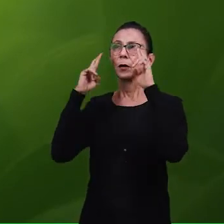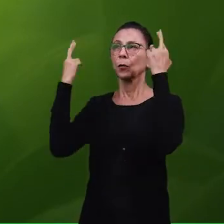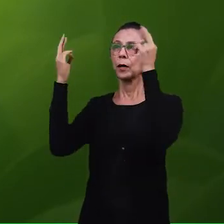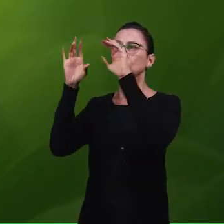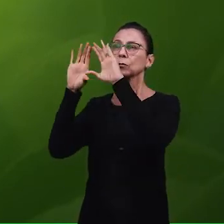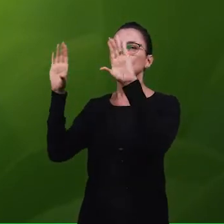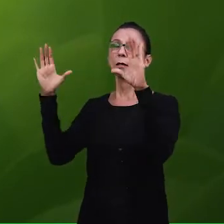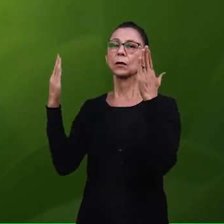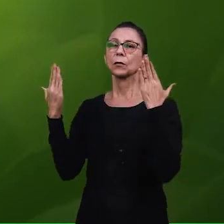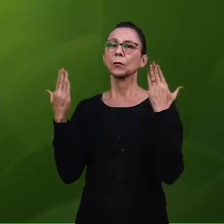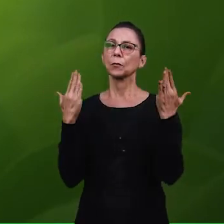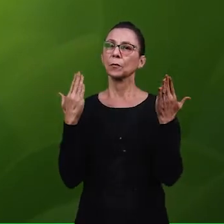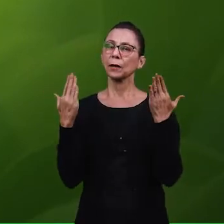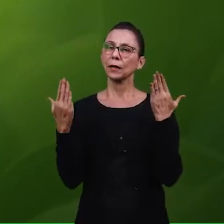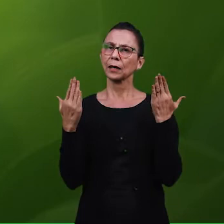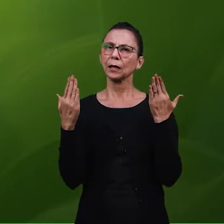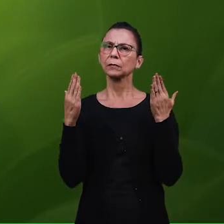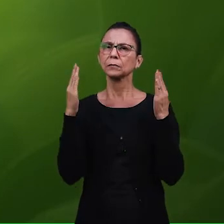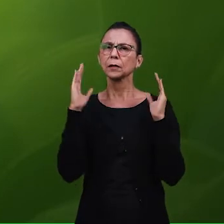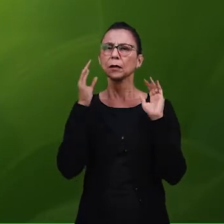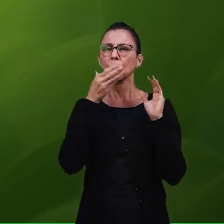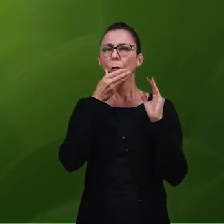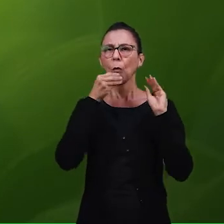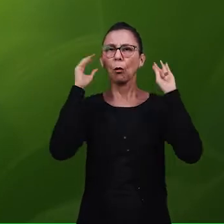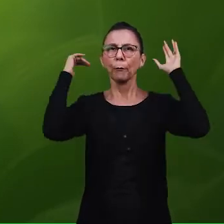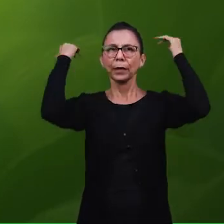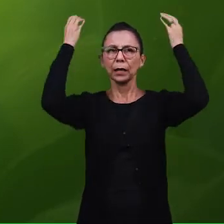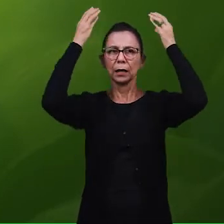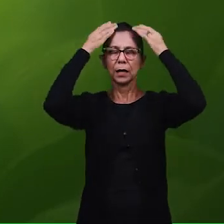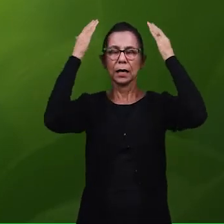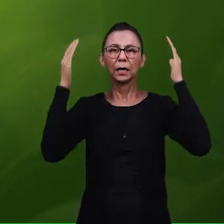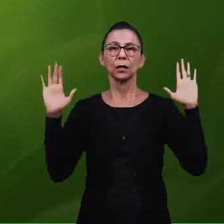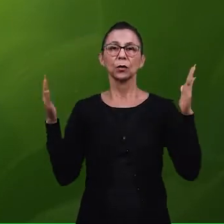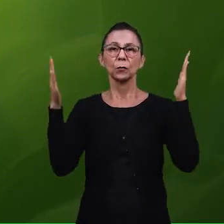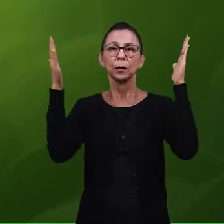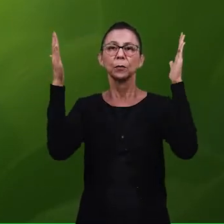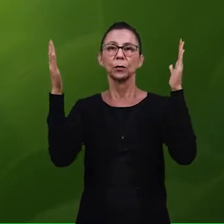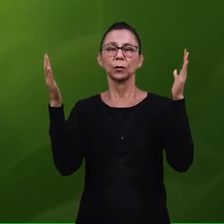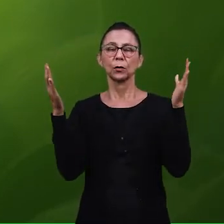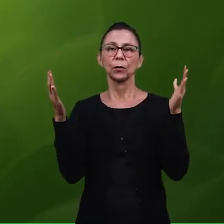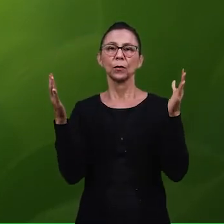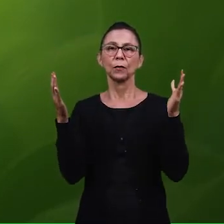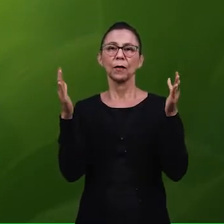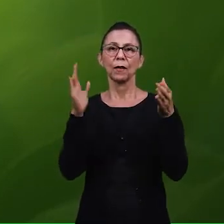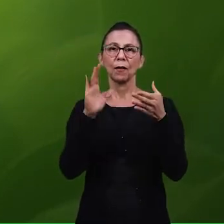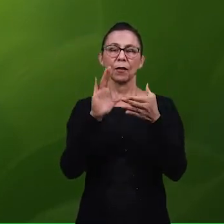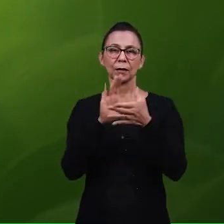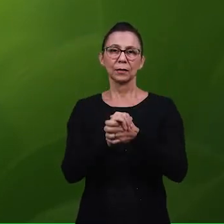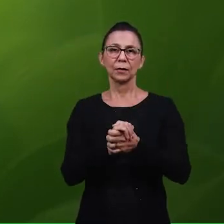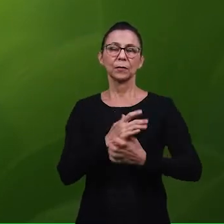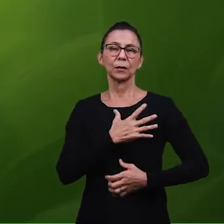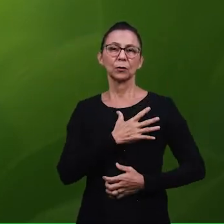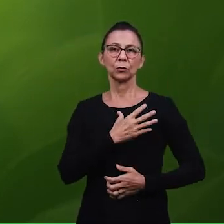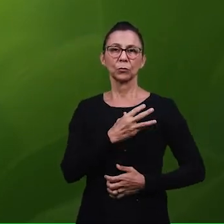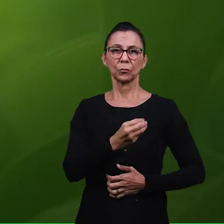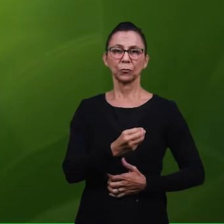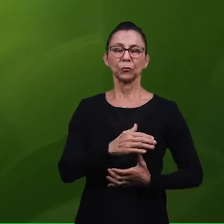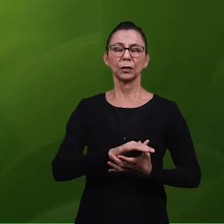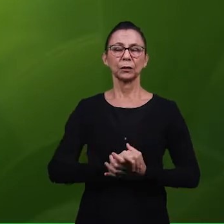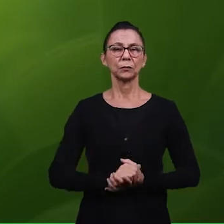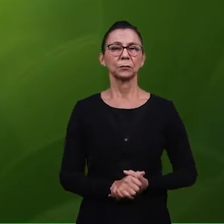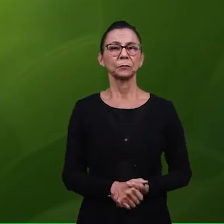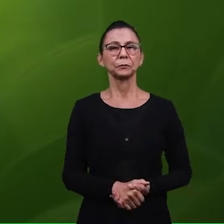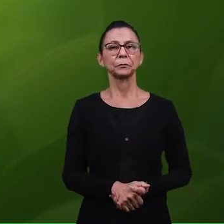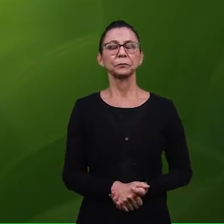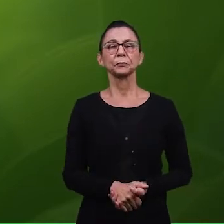faite cette semaine à l'école biblique dominicale. Le texte Matthieu 22, verset 2, qui dit « Le royaume des cieux est